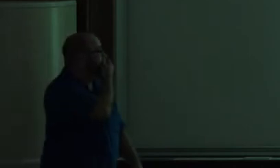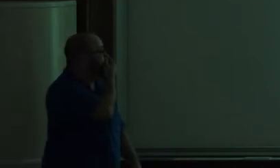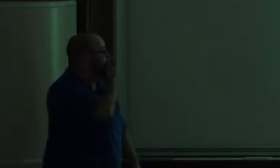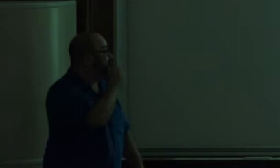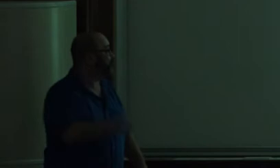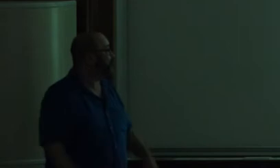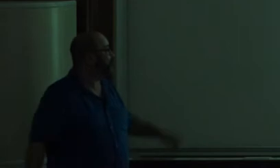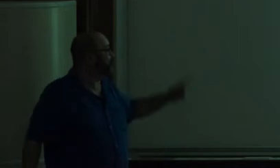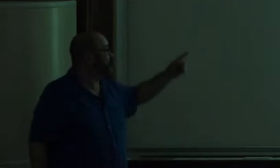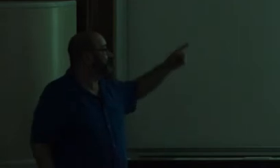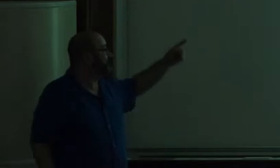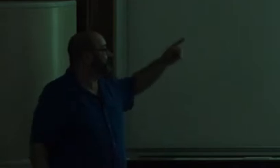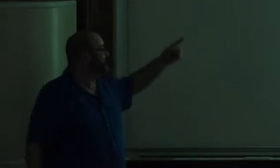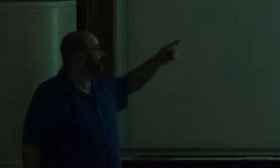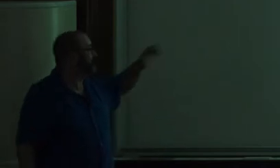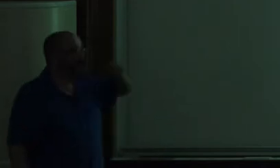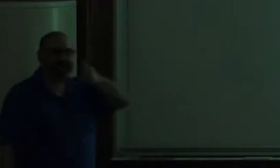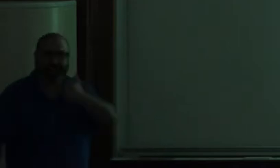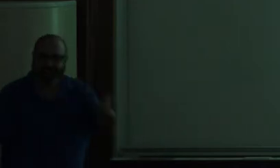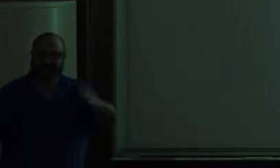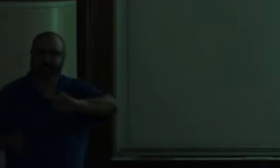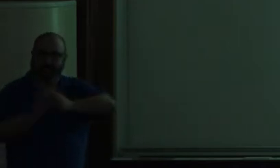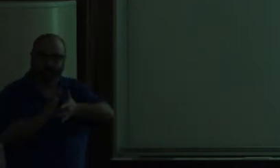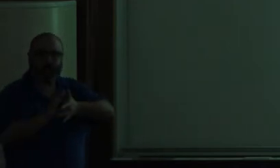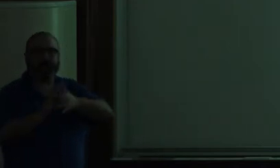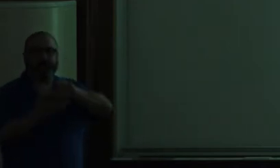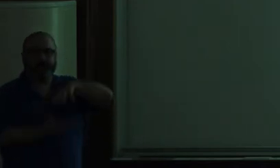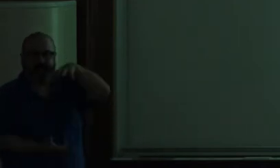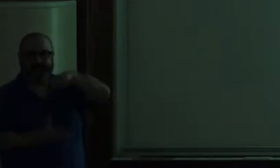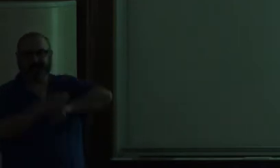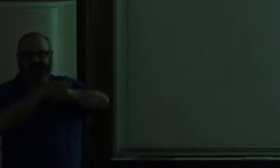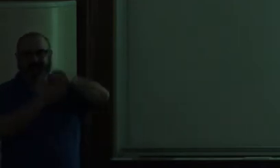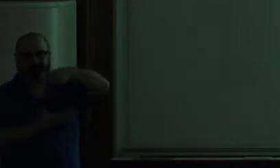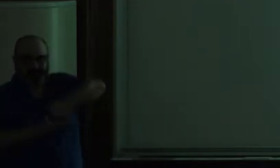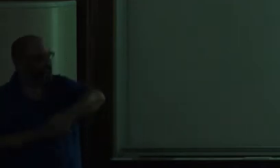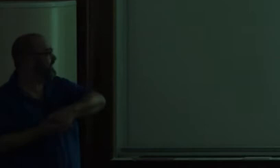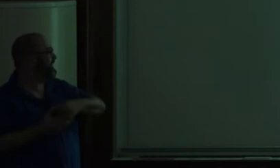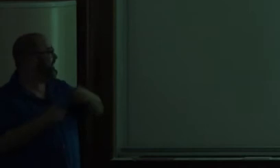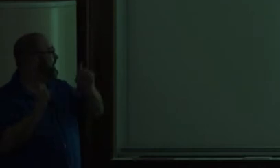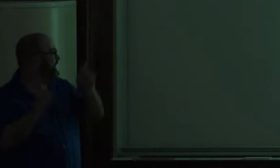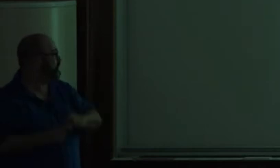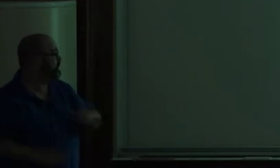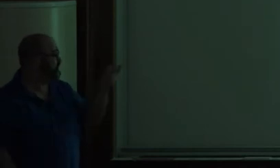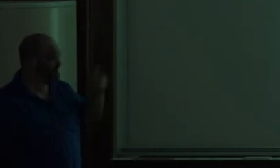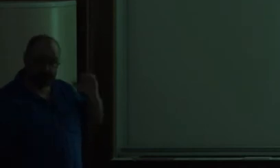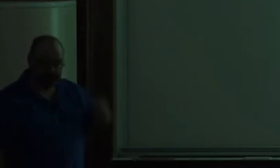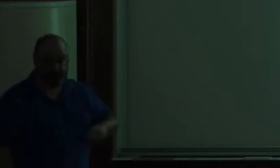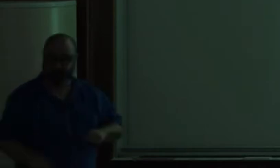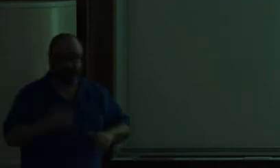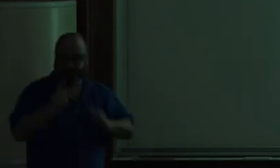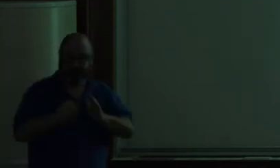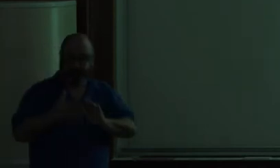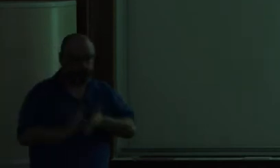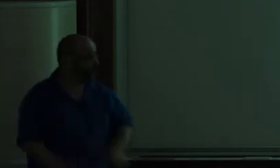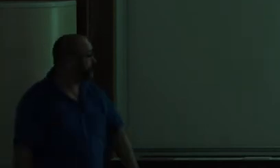dans la bibliothèque standard, en bulletin, vous avez les fonctions any, all, max, min, reduce. C'est des fonctions qui, vous l'avez compris, prennent n'importe quel